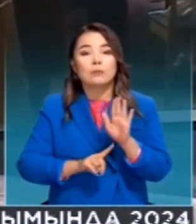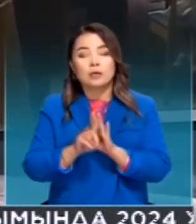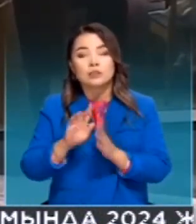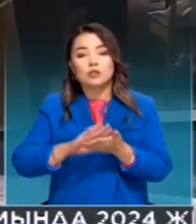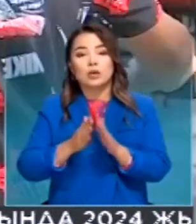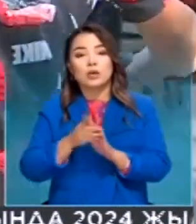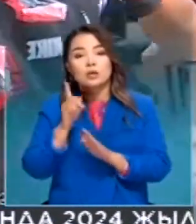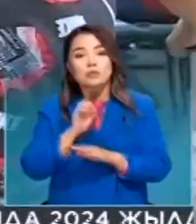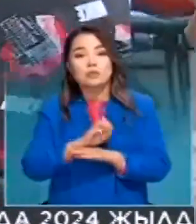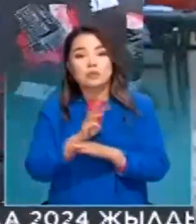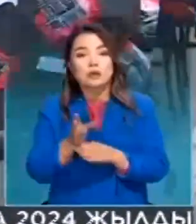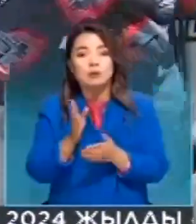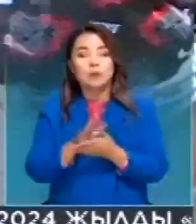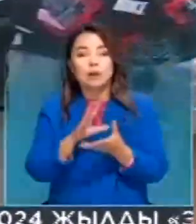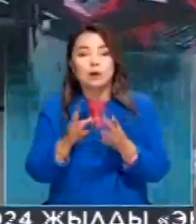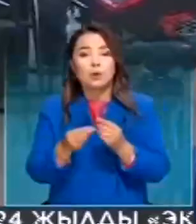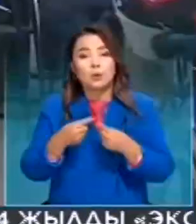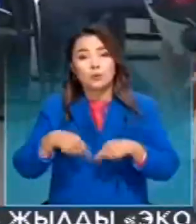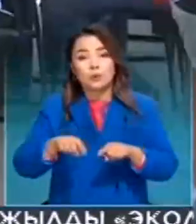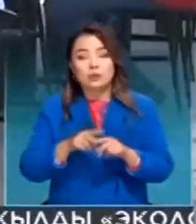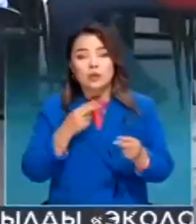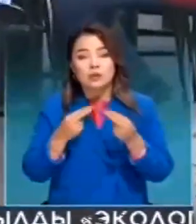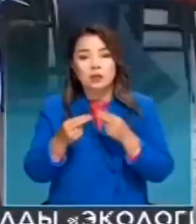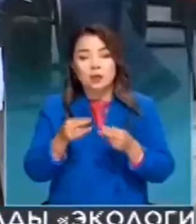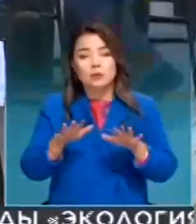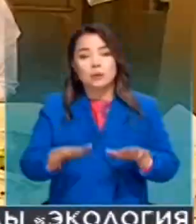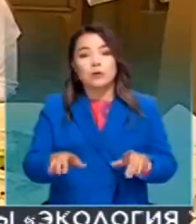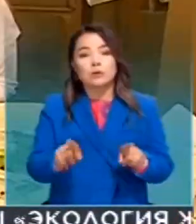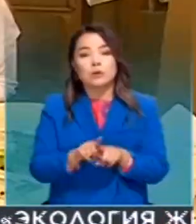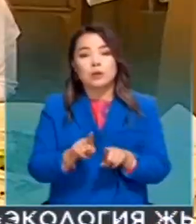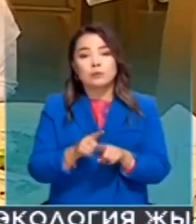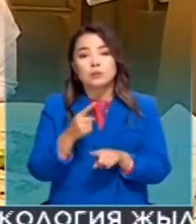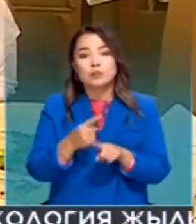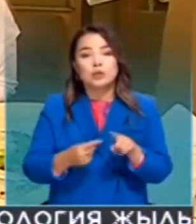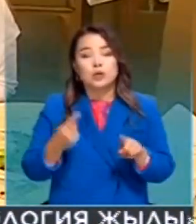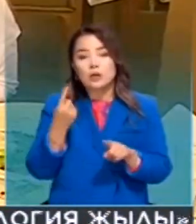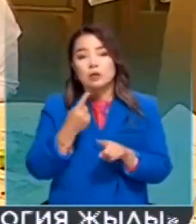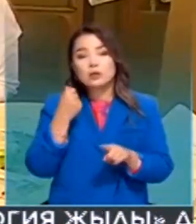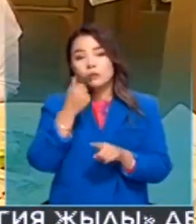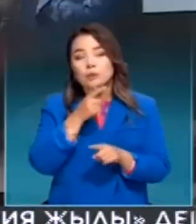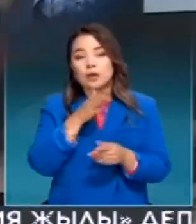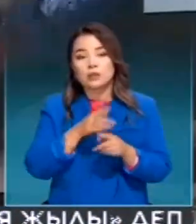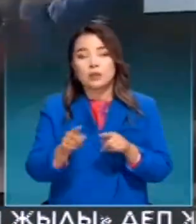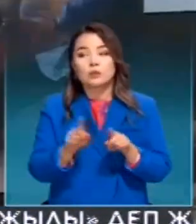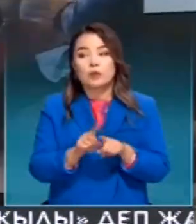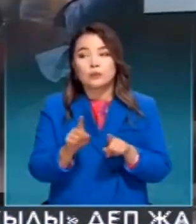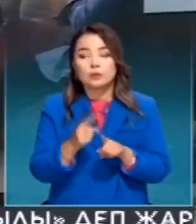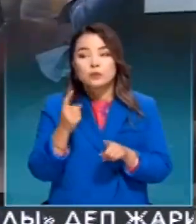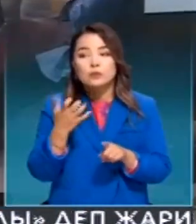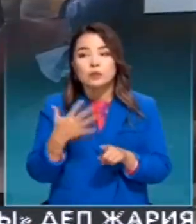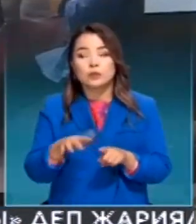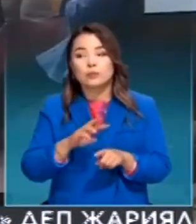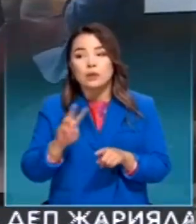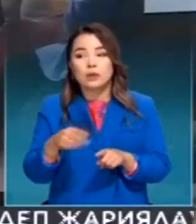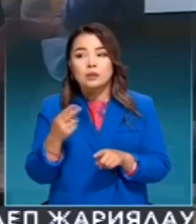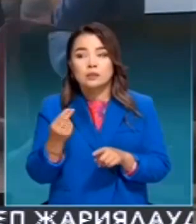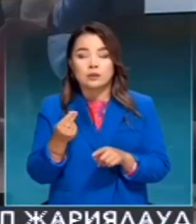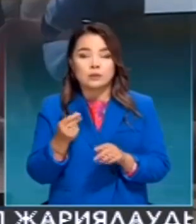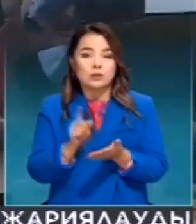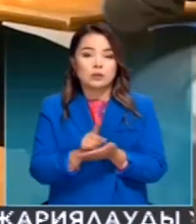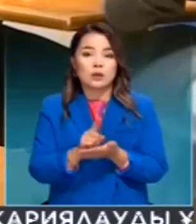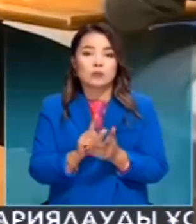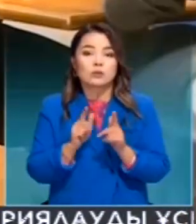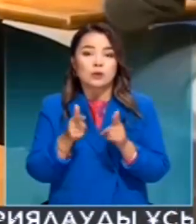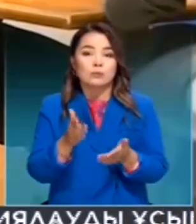жағдай жасалған. Жалпы қоғамдық тамақтану орындарынан соңғы 1,5 жылда 150 миллиард теңгеге жуық салық